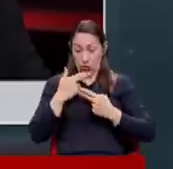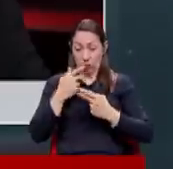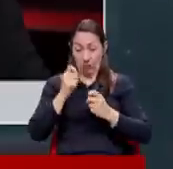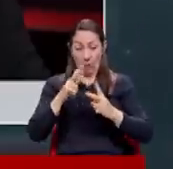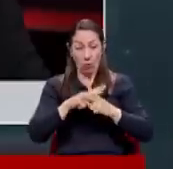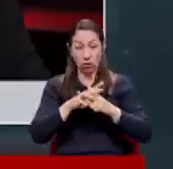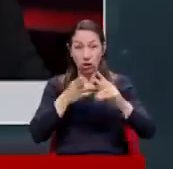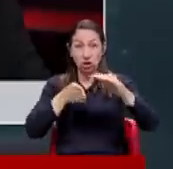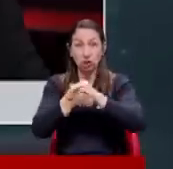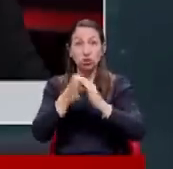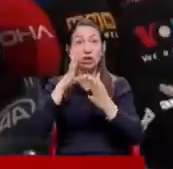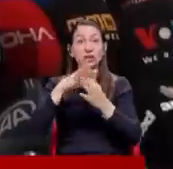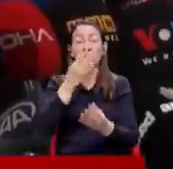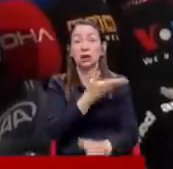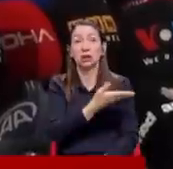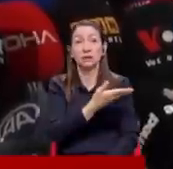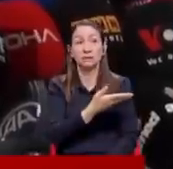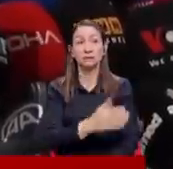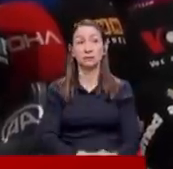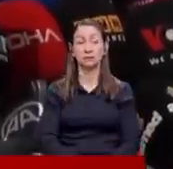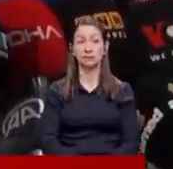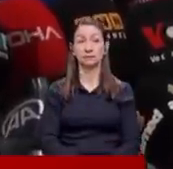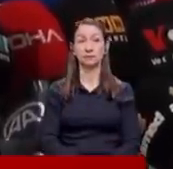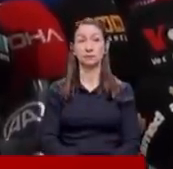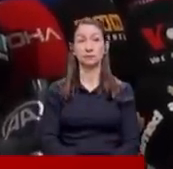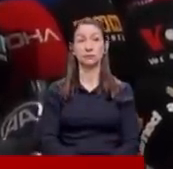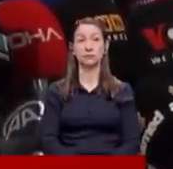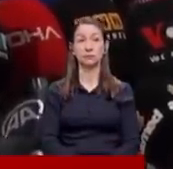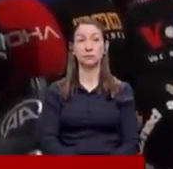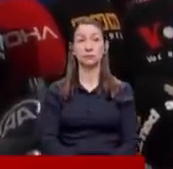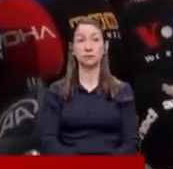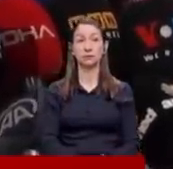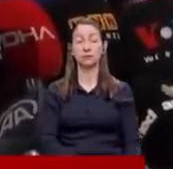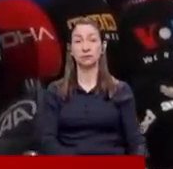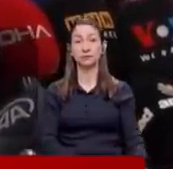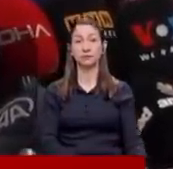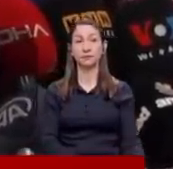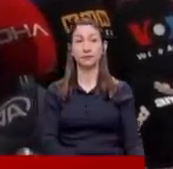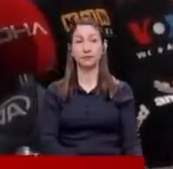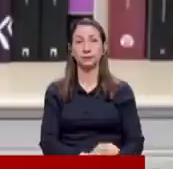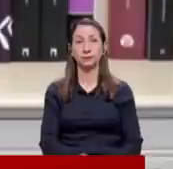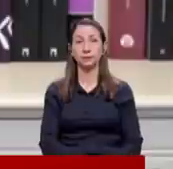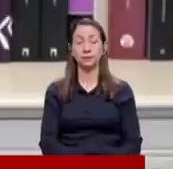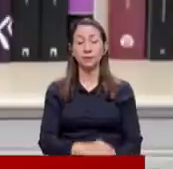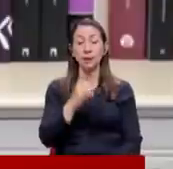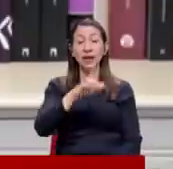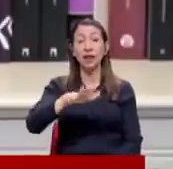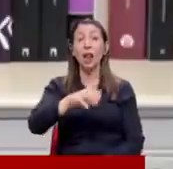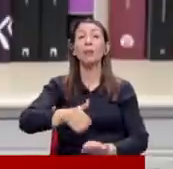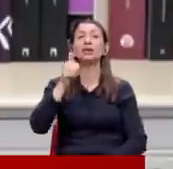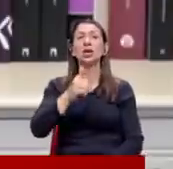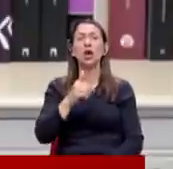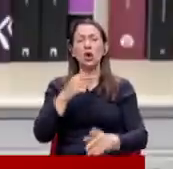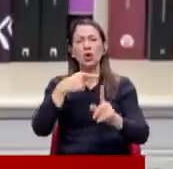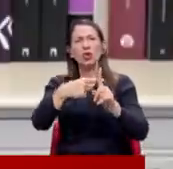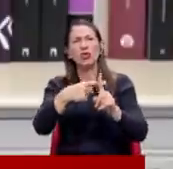hangi kesime? İçeri girmiş insanlar zaten. Biraz daha ileri gitsen ya Erzurum kendine yaptığı gibi bir ifade de kullanabilirlerdi. Bir genel başkan